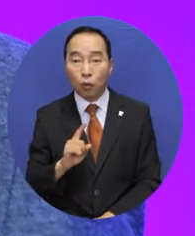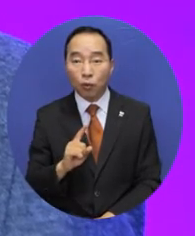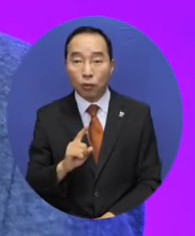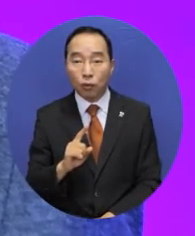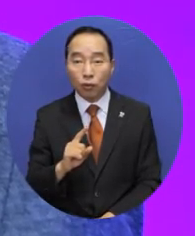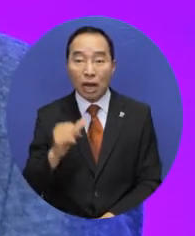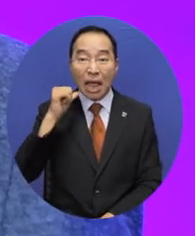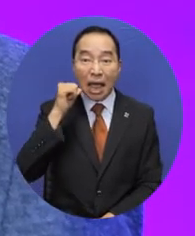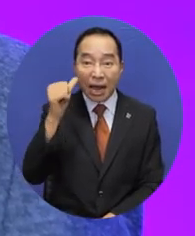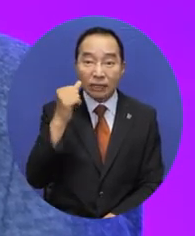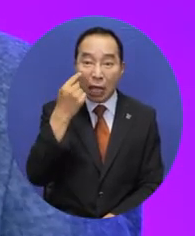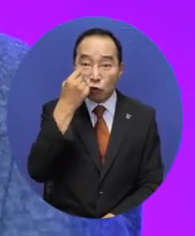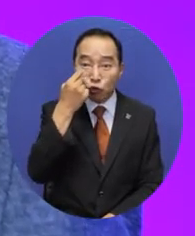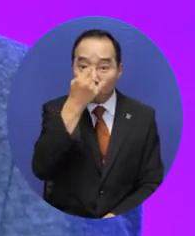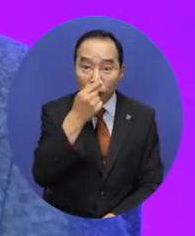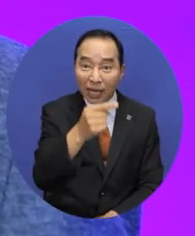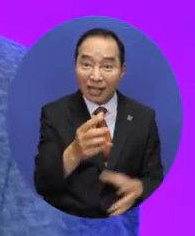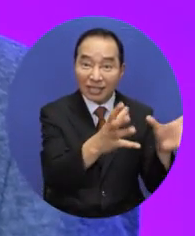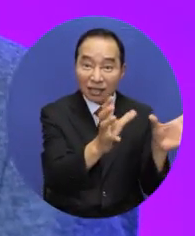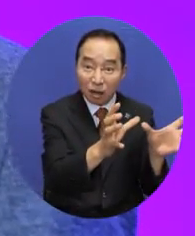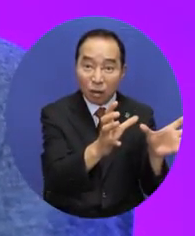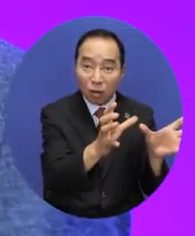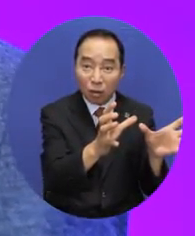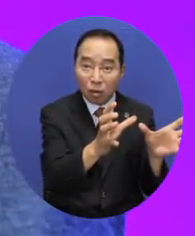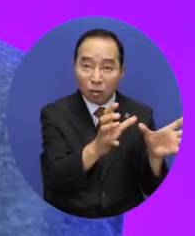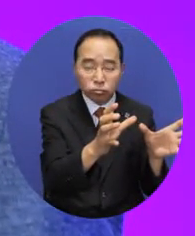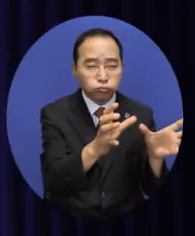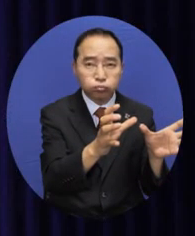갈색 눈동자 집단은 평소보다 변한